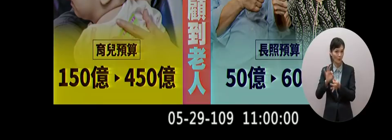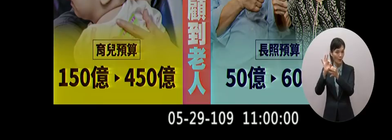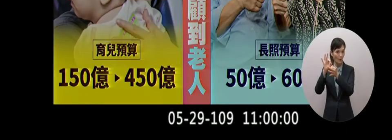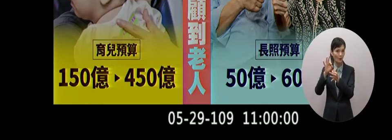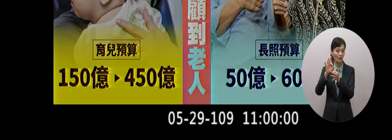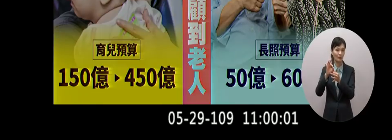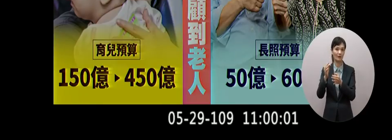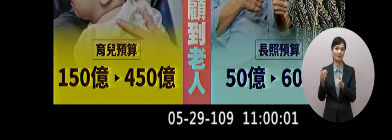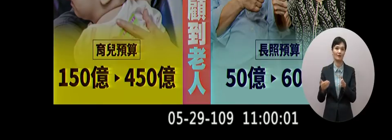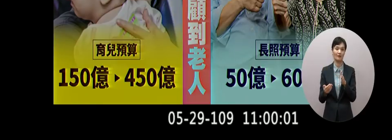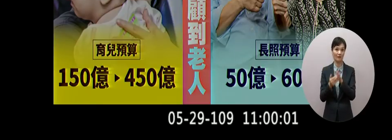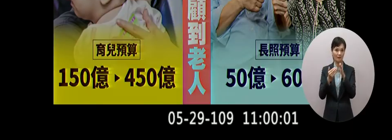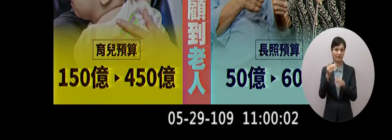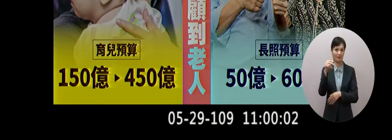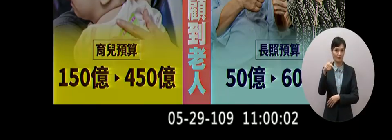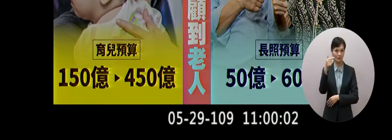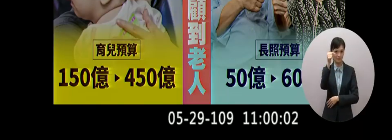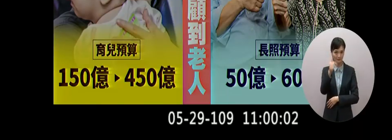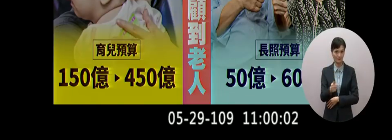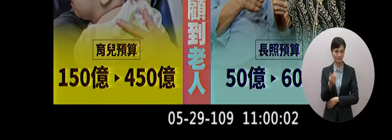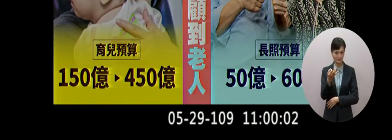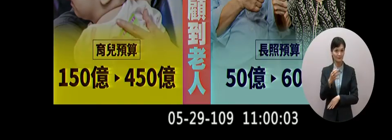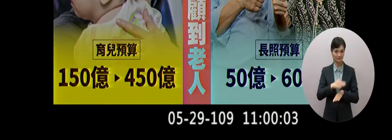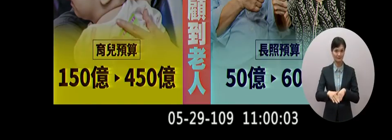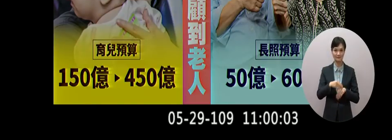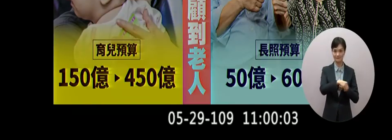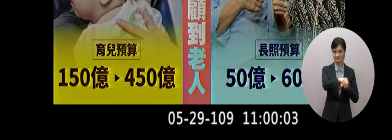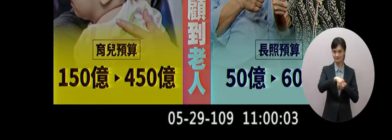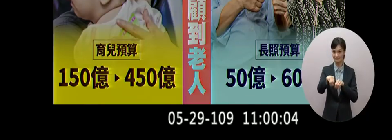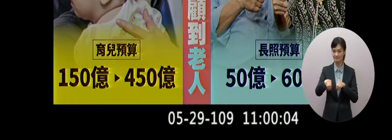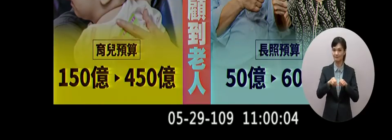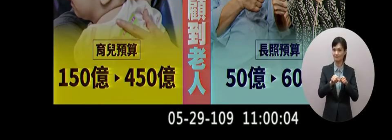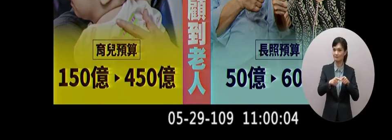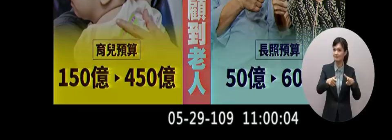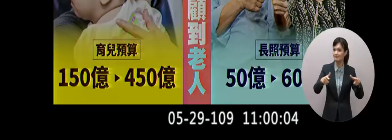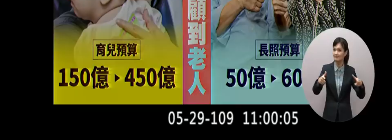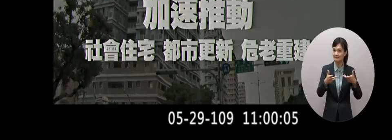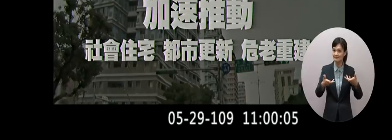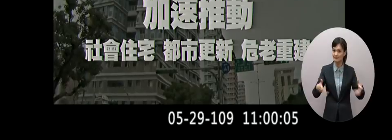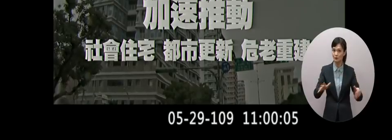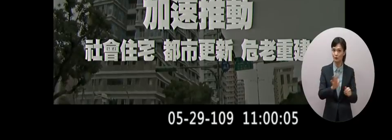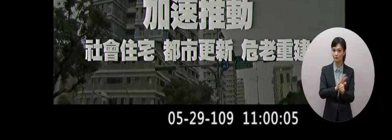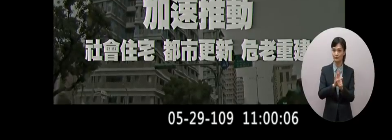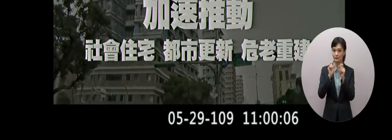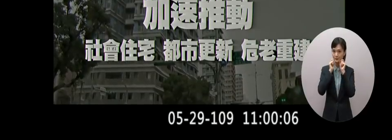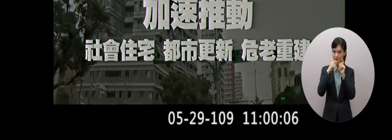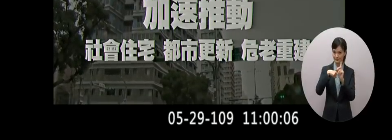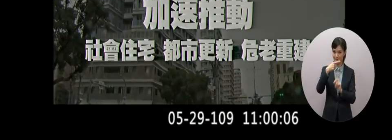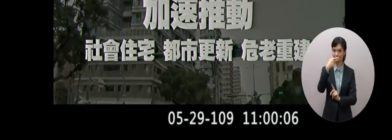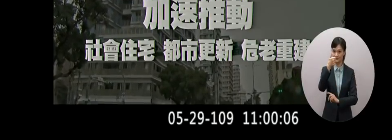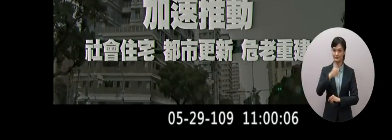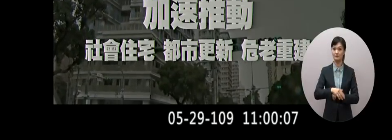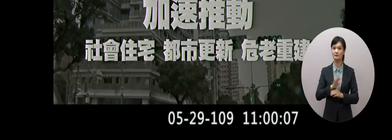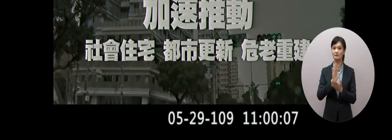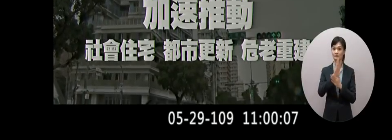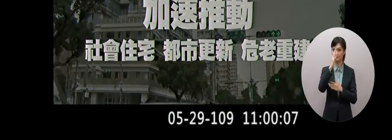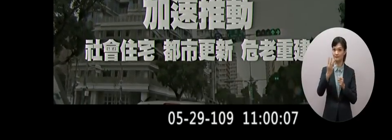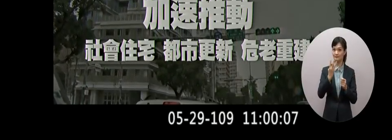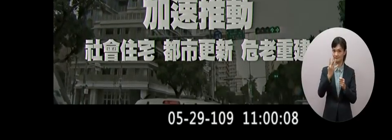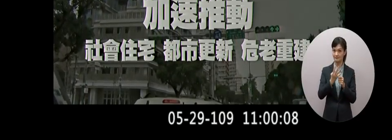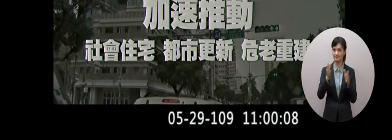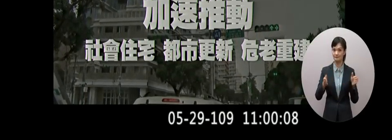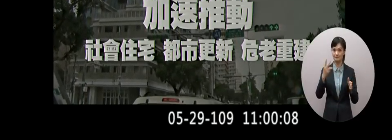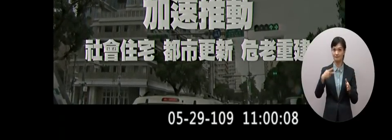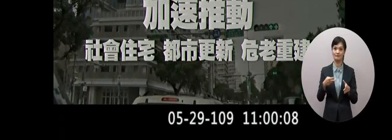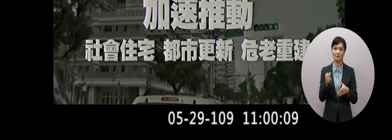服务据点更多，品质更好。未来的4年，我们也会再编列